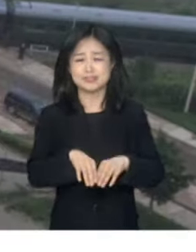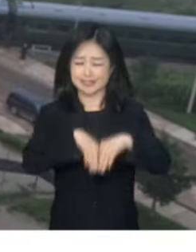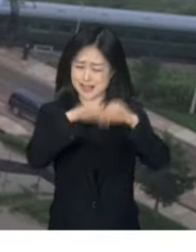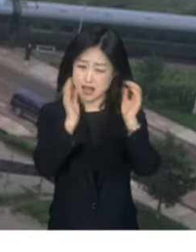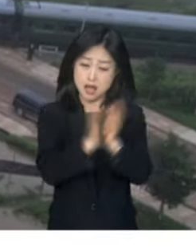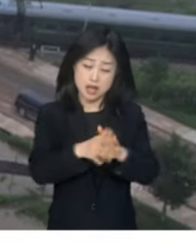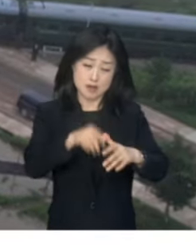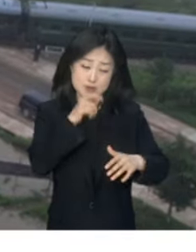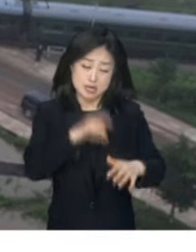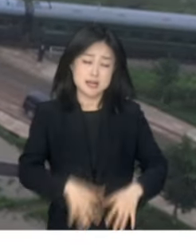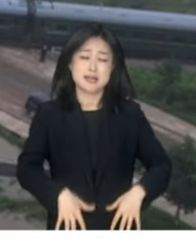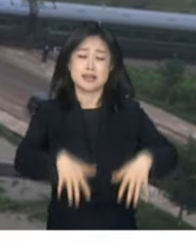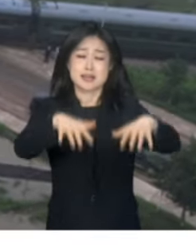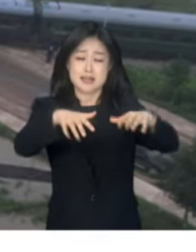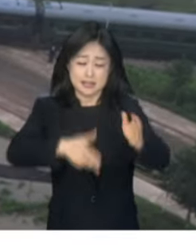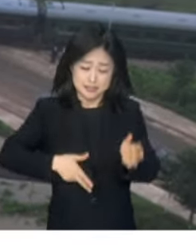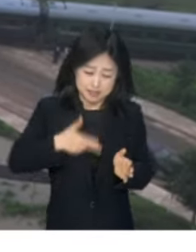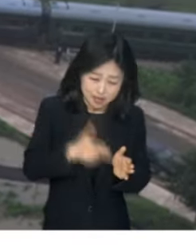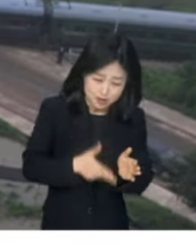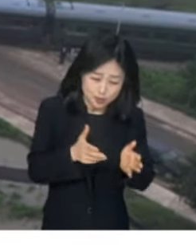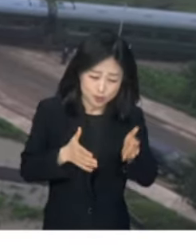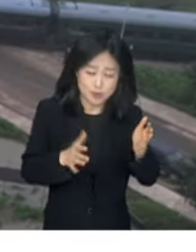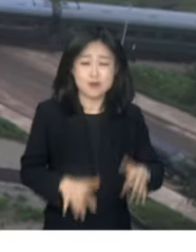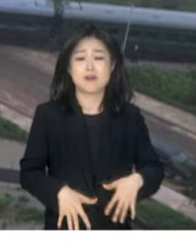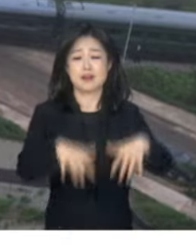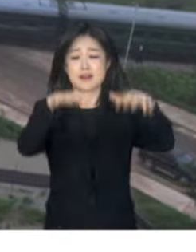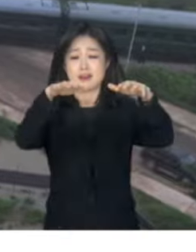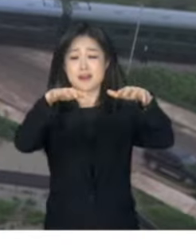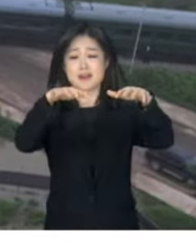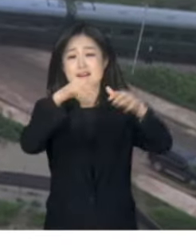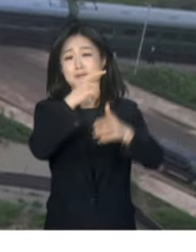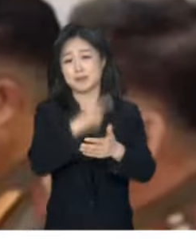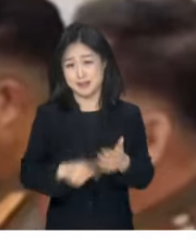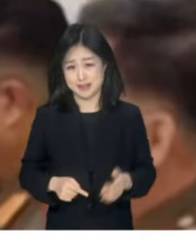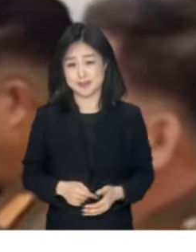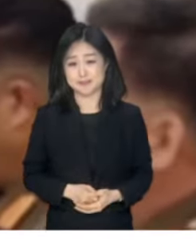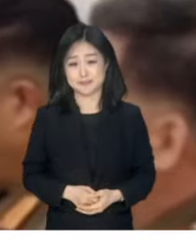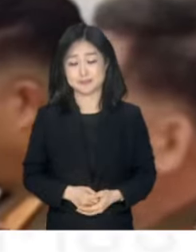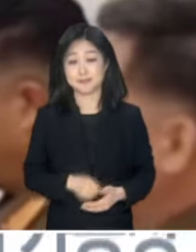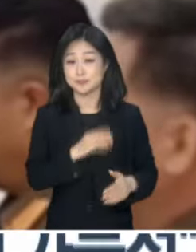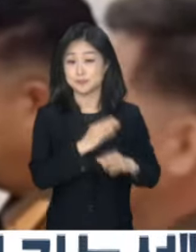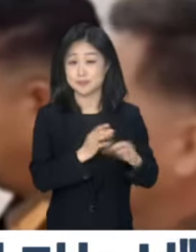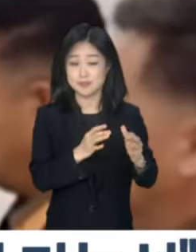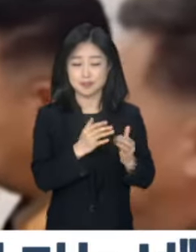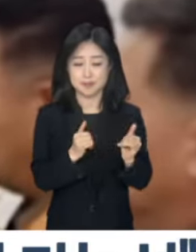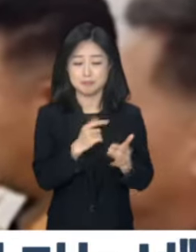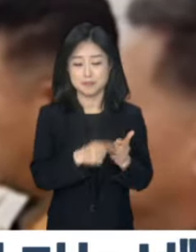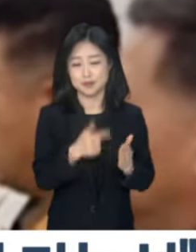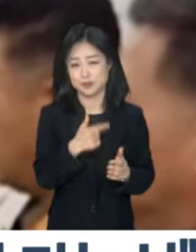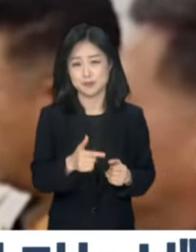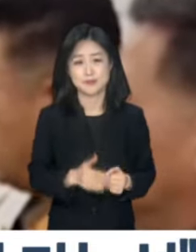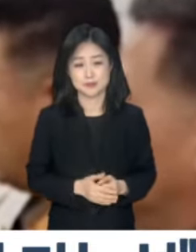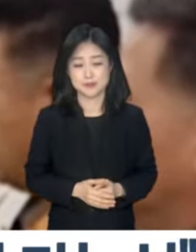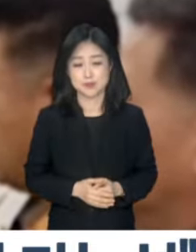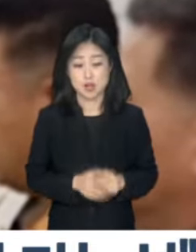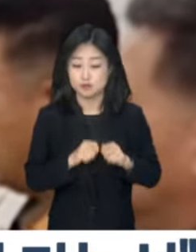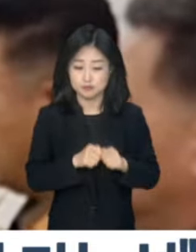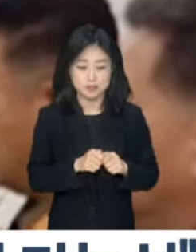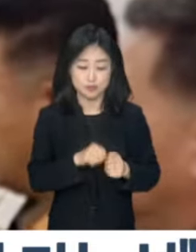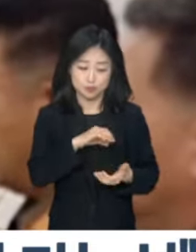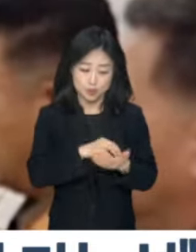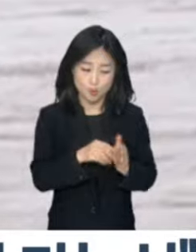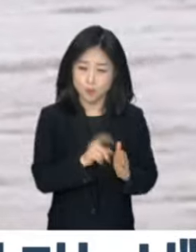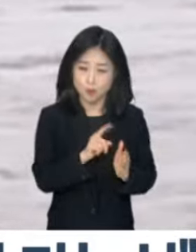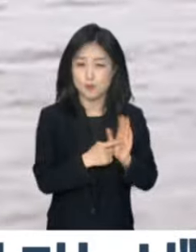시설물, 도로, 철길들이 침수되는 피해를 입었습니다. 북한은 인명피해가 발생했다면서도 구체적인